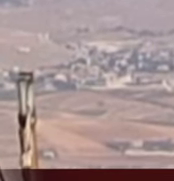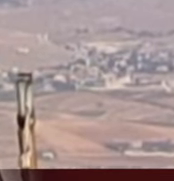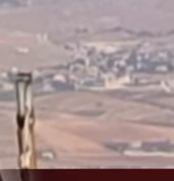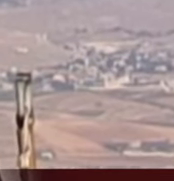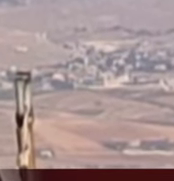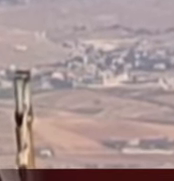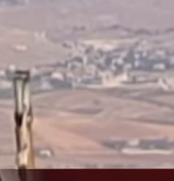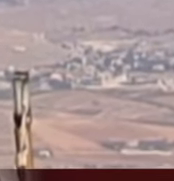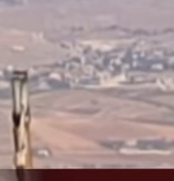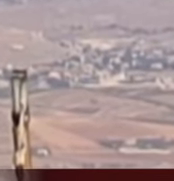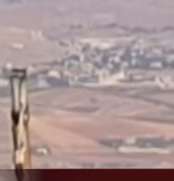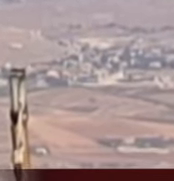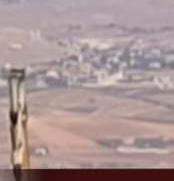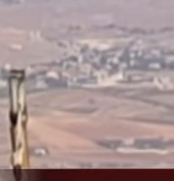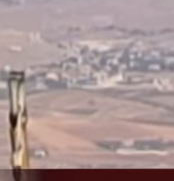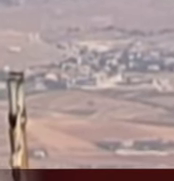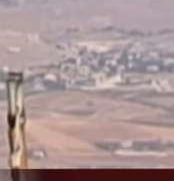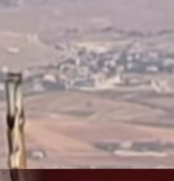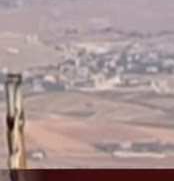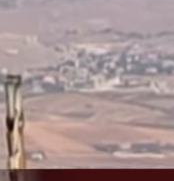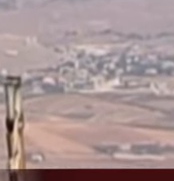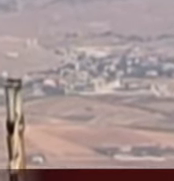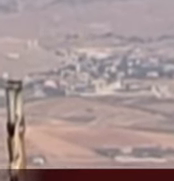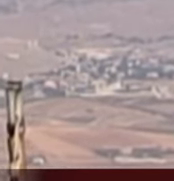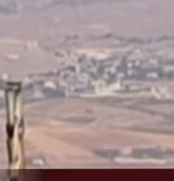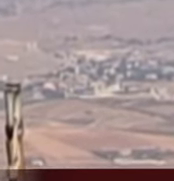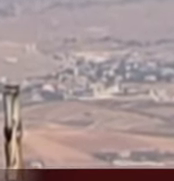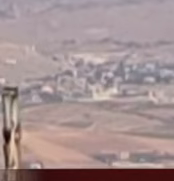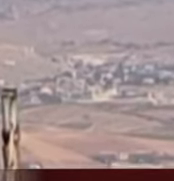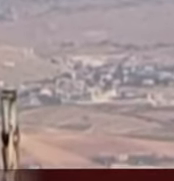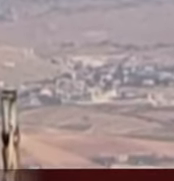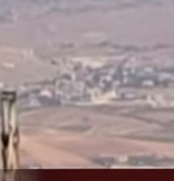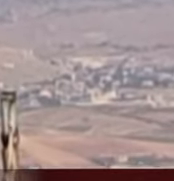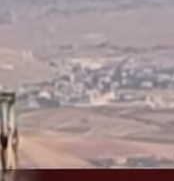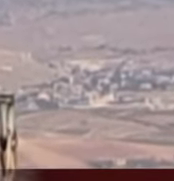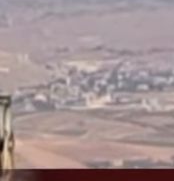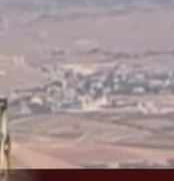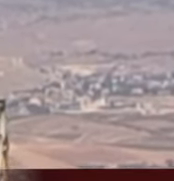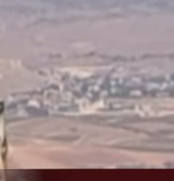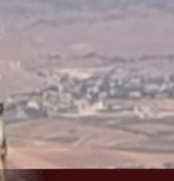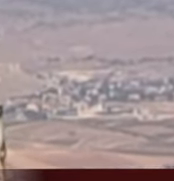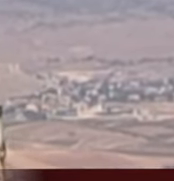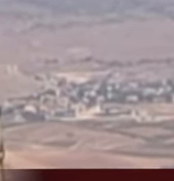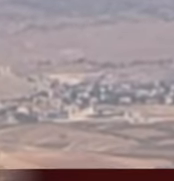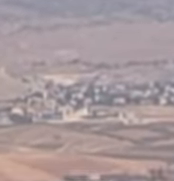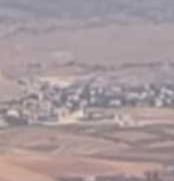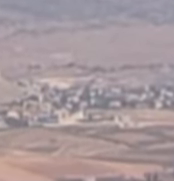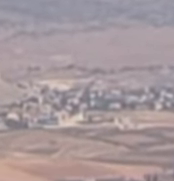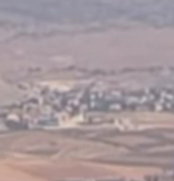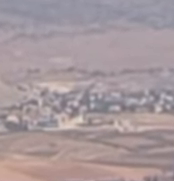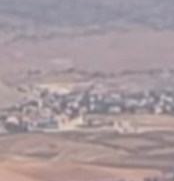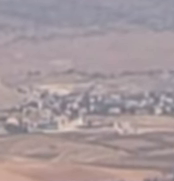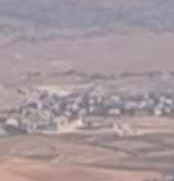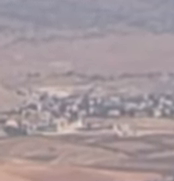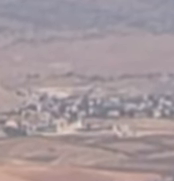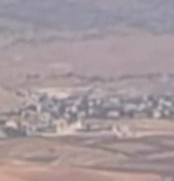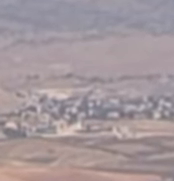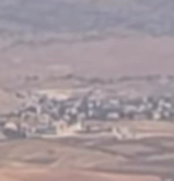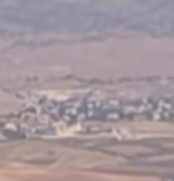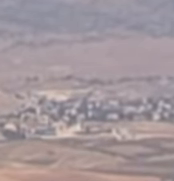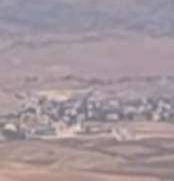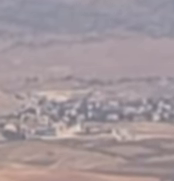مساء اليوم على منطقة بعلبك، ولازالت هذه الغارات مستمرة حتى هذه الساعة وسط تحليق مكثف لطائرات